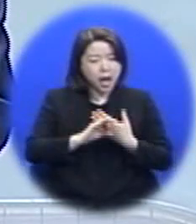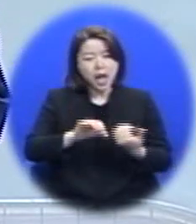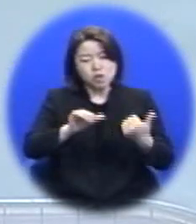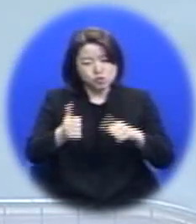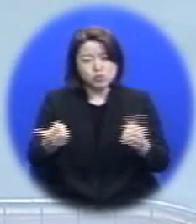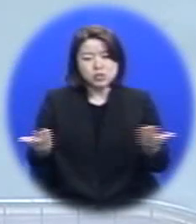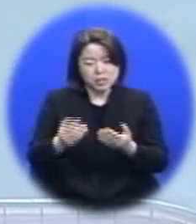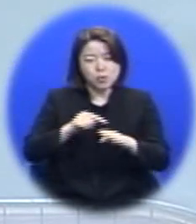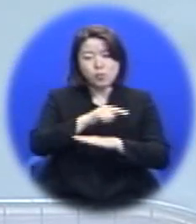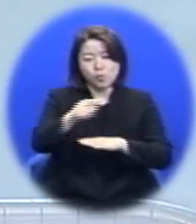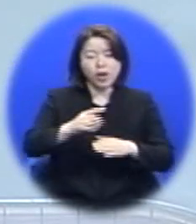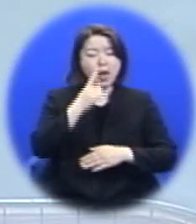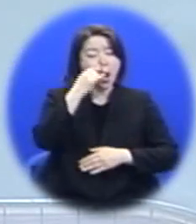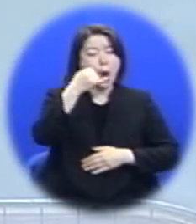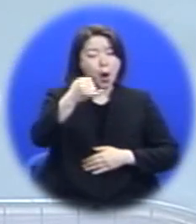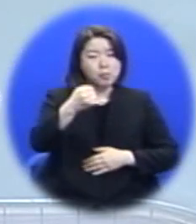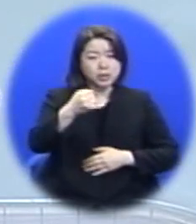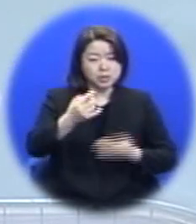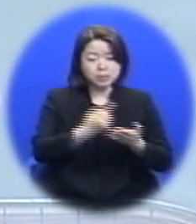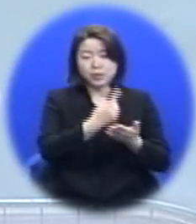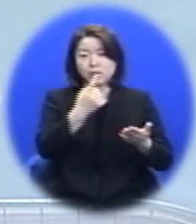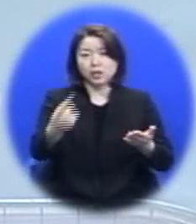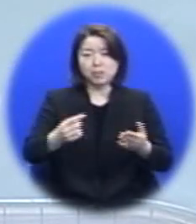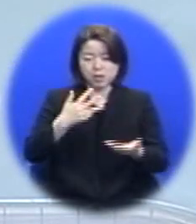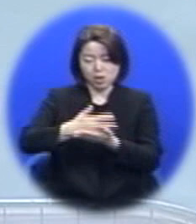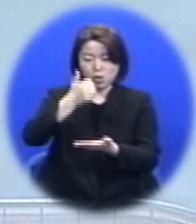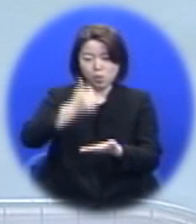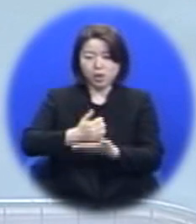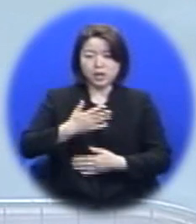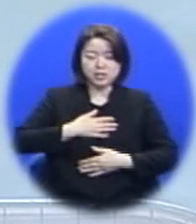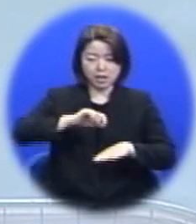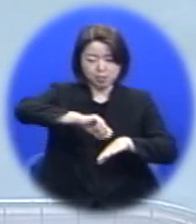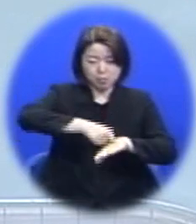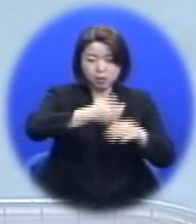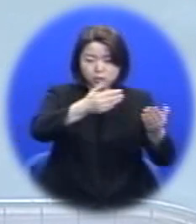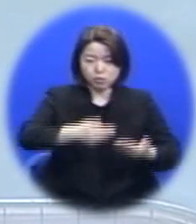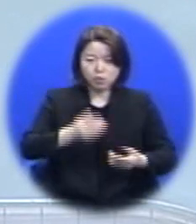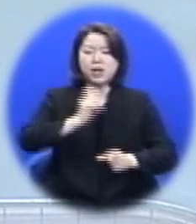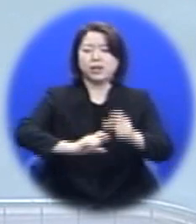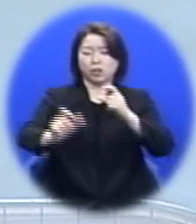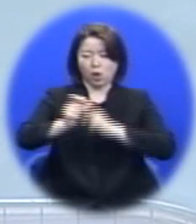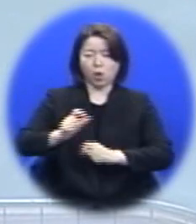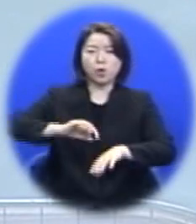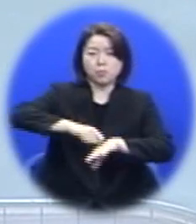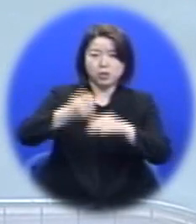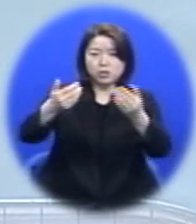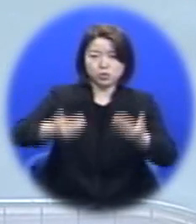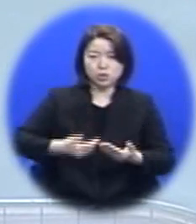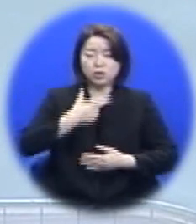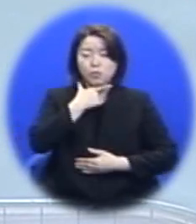어머니와 떠나면 여호와께서 내게 벌을 내리시고 더 내리시기를 원하나이다.